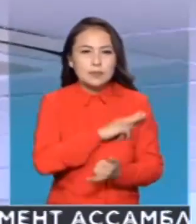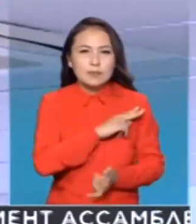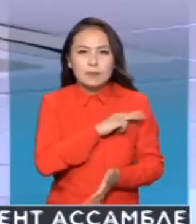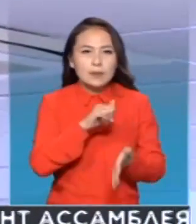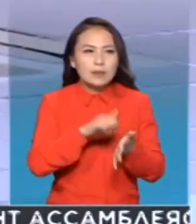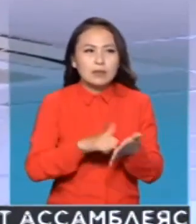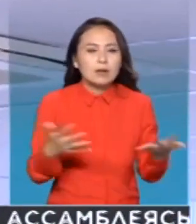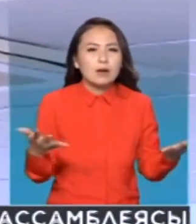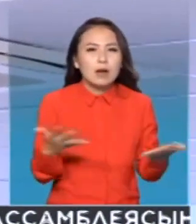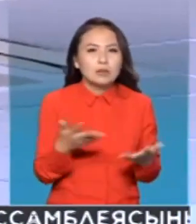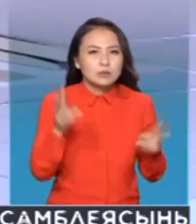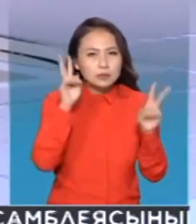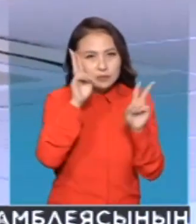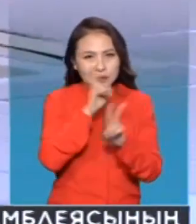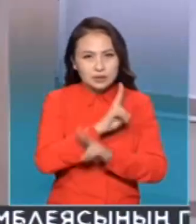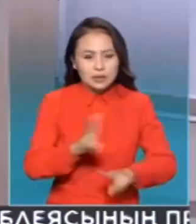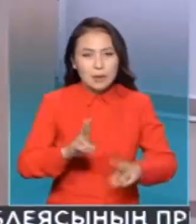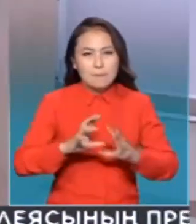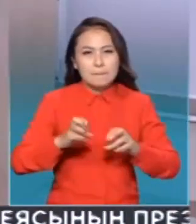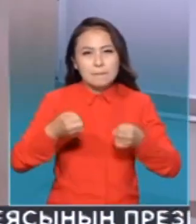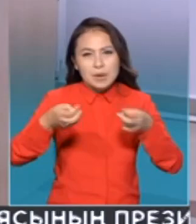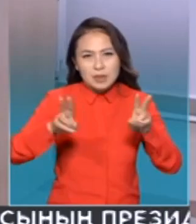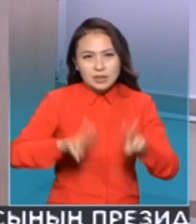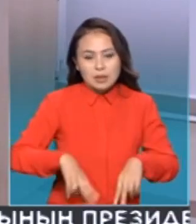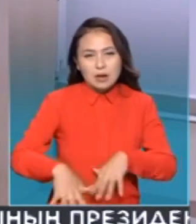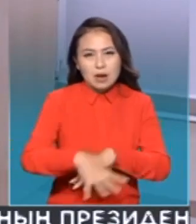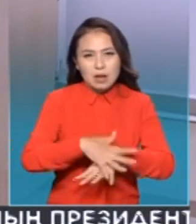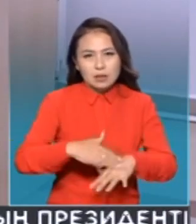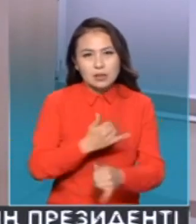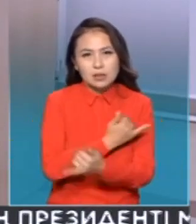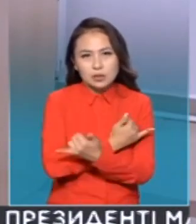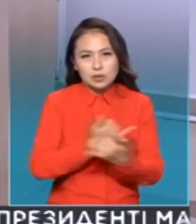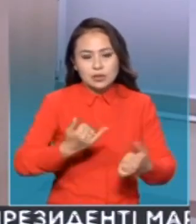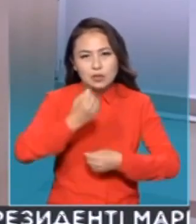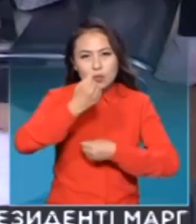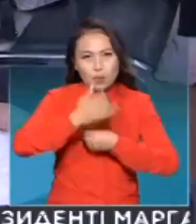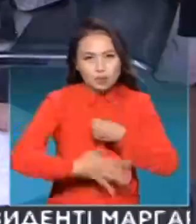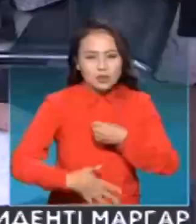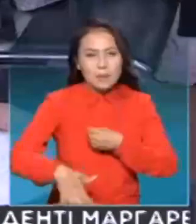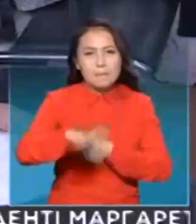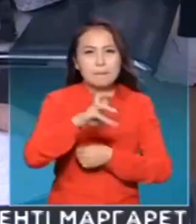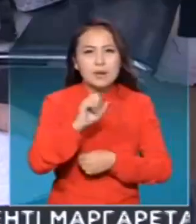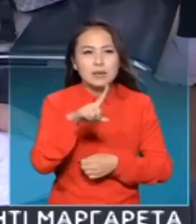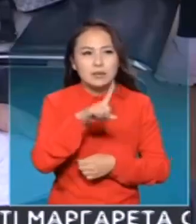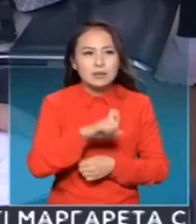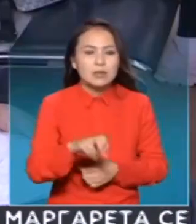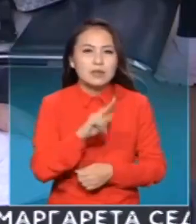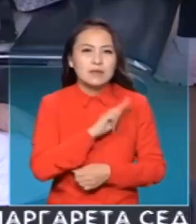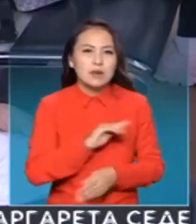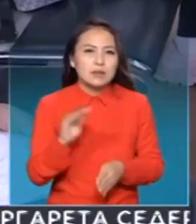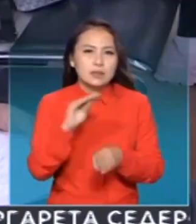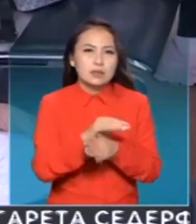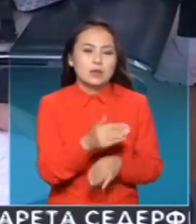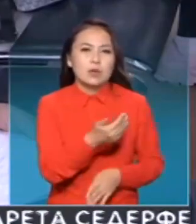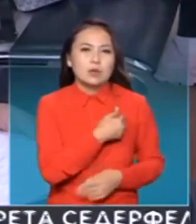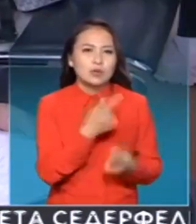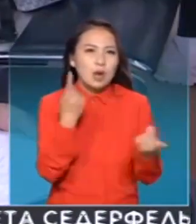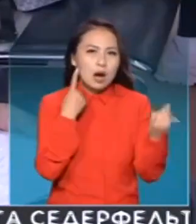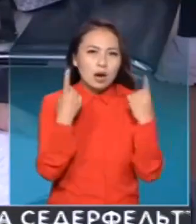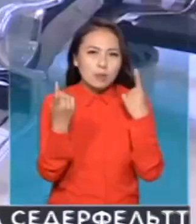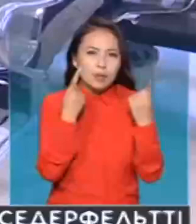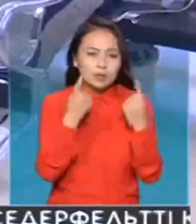не түрткі болғанын білмейді. Енді мамандандырылған халыққа қызмет көрсету орталығындағы базаның іске қосылғандығы жөнінде